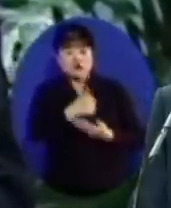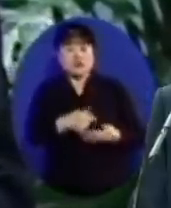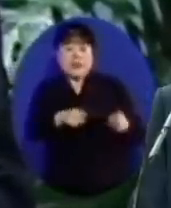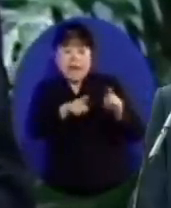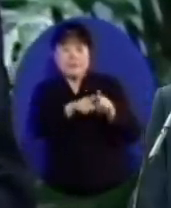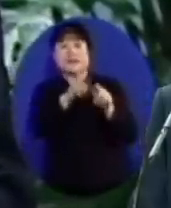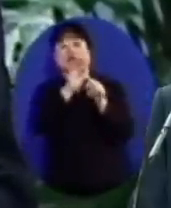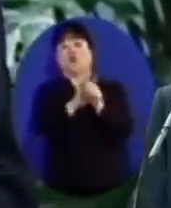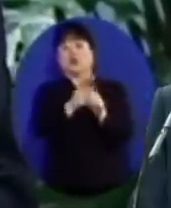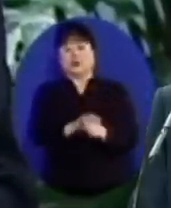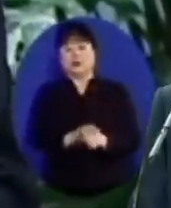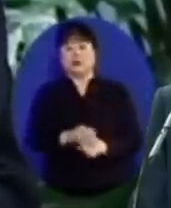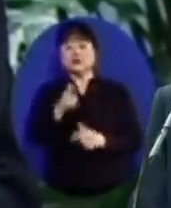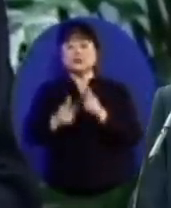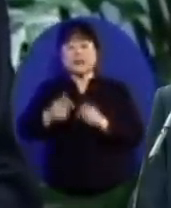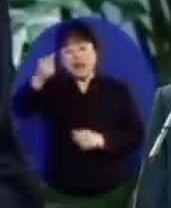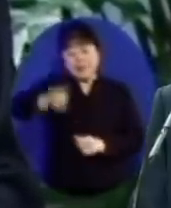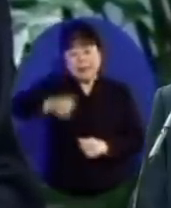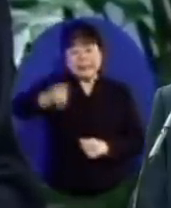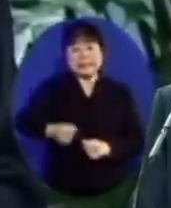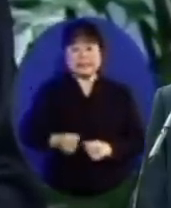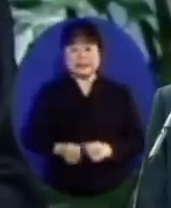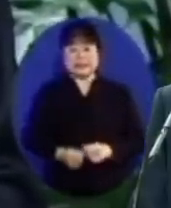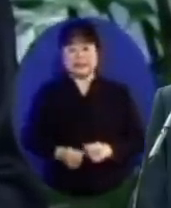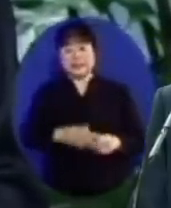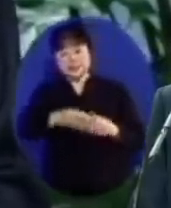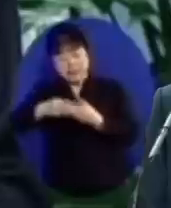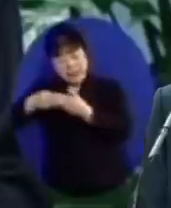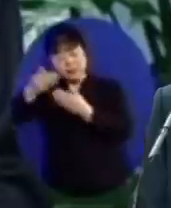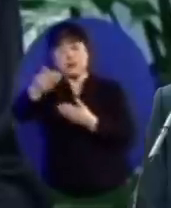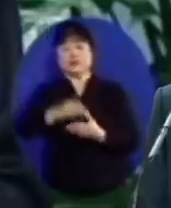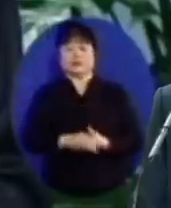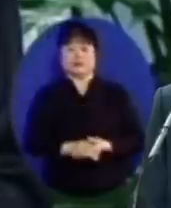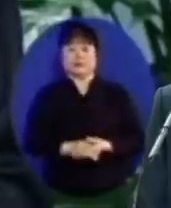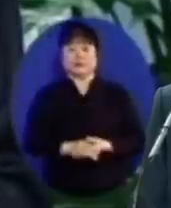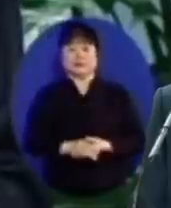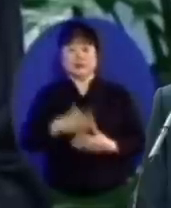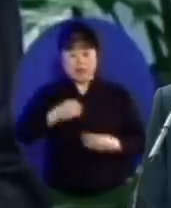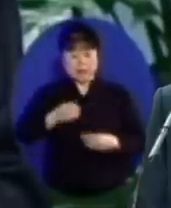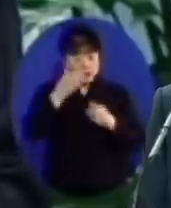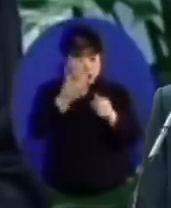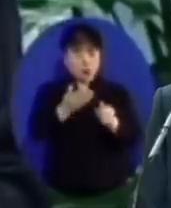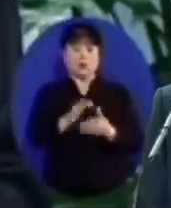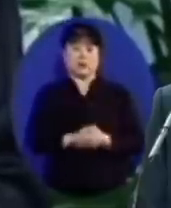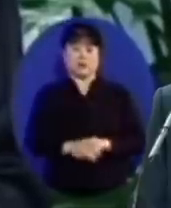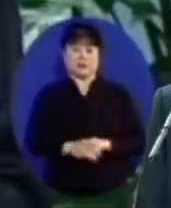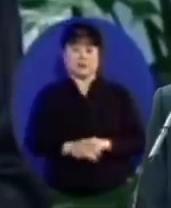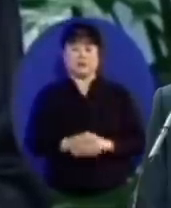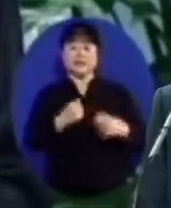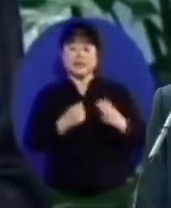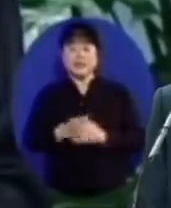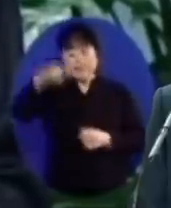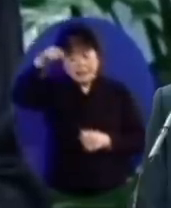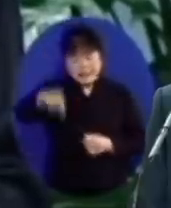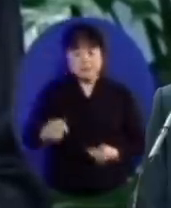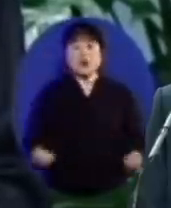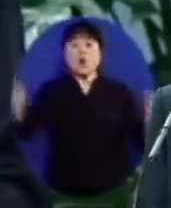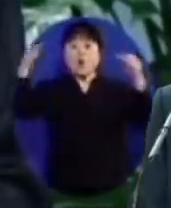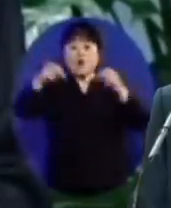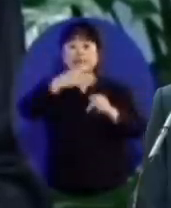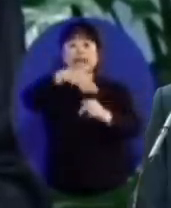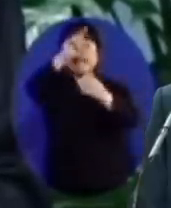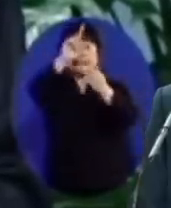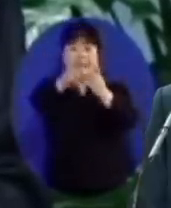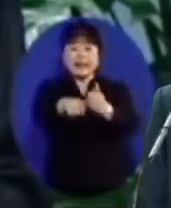계심이라. 주의 지팡이와 막대기가 나를 인도하심이라. 아니하십니다. 여러분, 그러므로 깊은 골짜기에 가 있다고